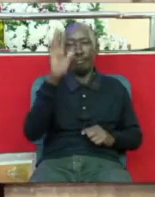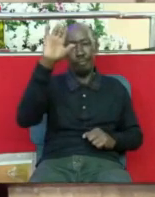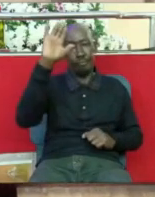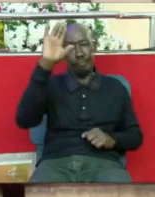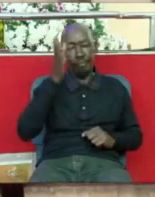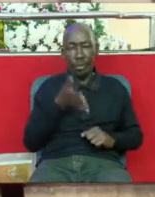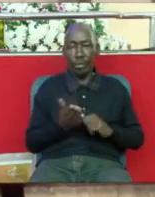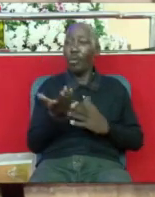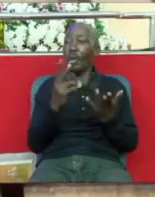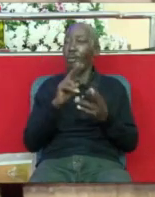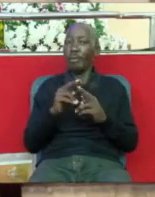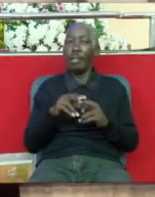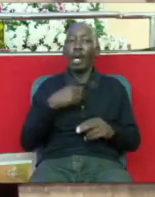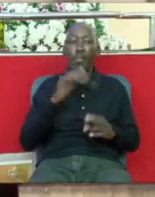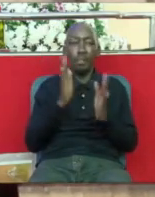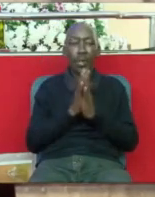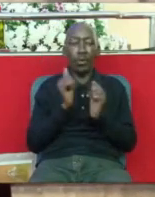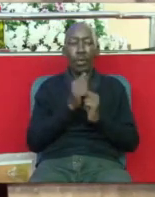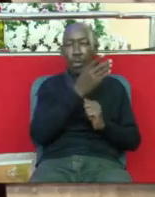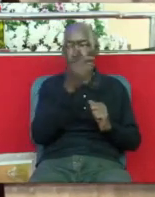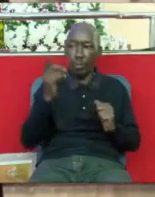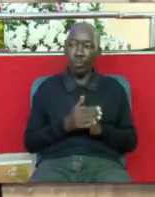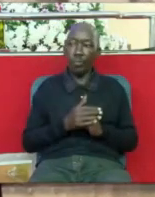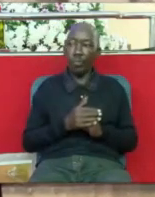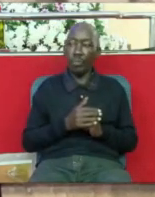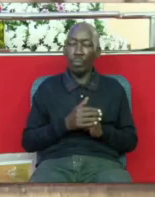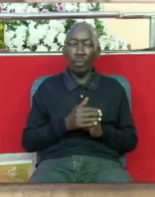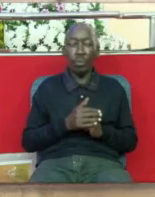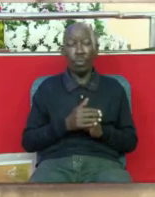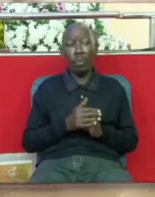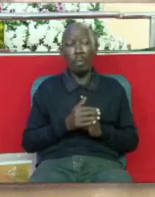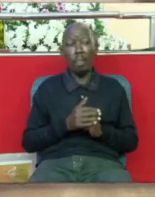Mkono wako mahali ulipo. I want to pray with you. Ningetaka niombe nawe.